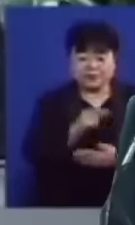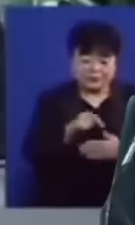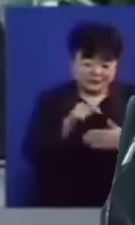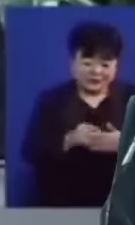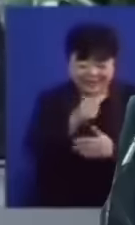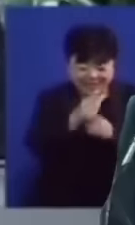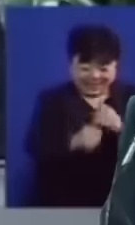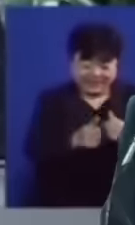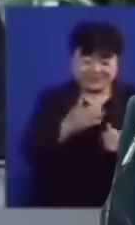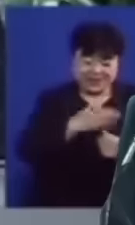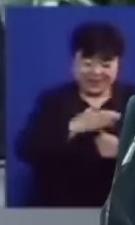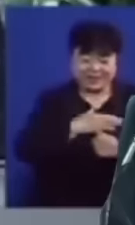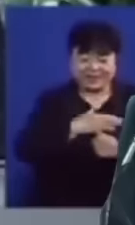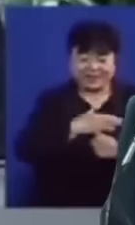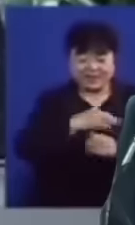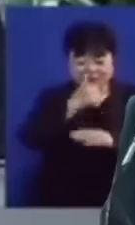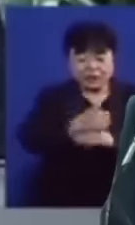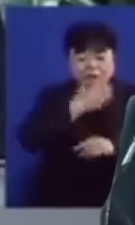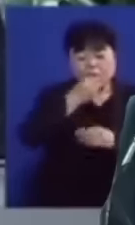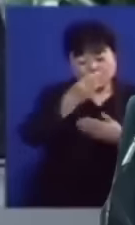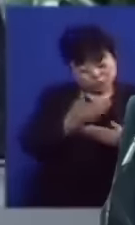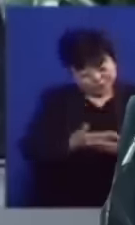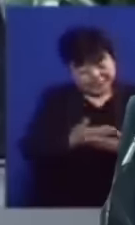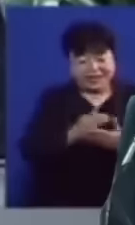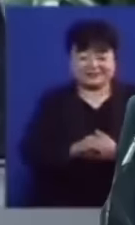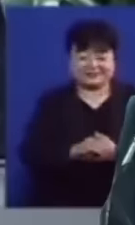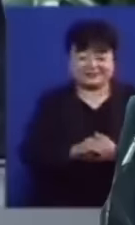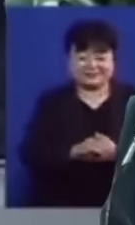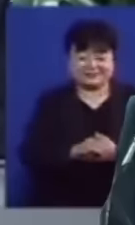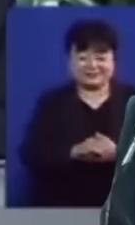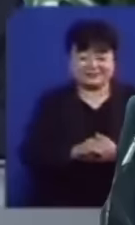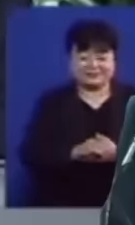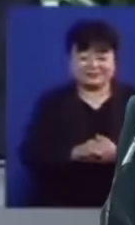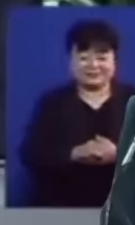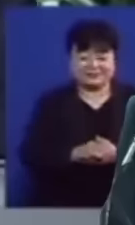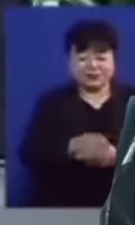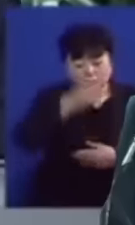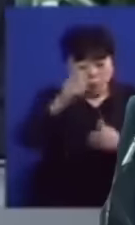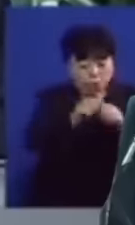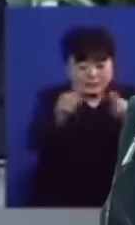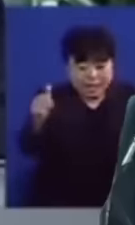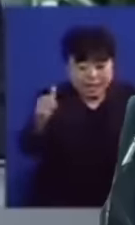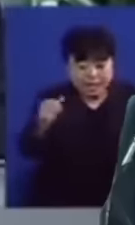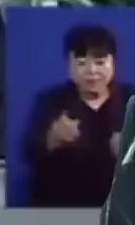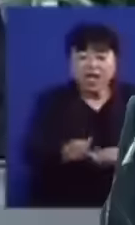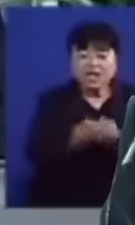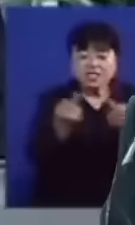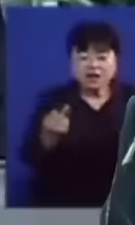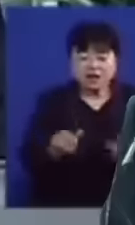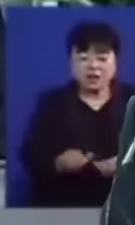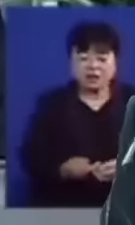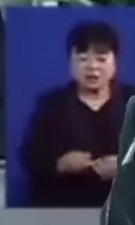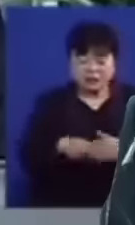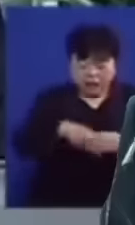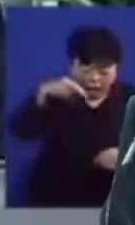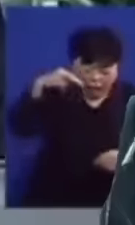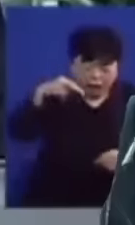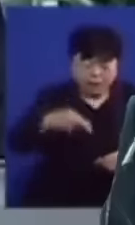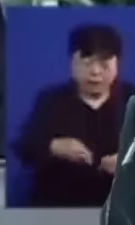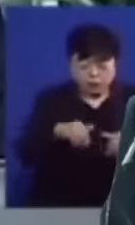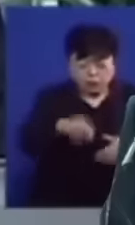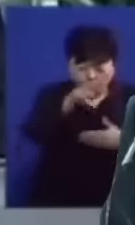속으로는 하나님은 나에게 결국 복을 주신다. 요셉이 보십시오. 형들에게 빨가벗 껴서 종으로